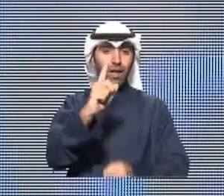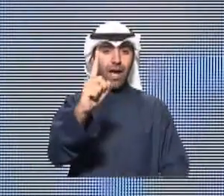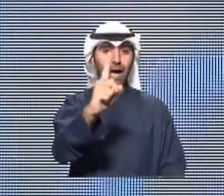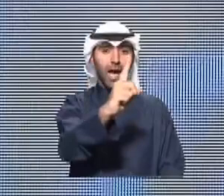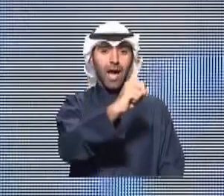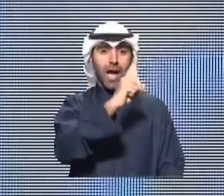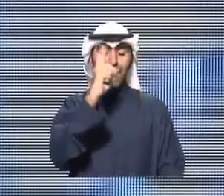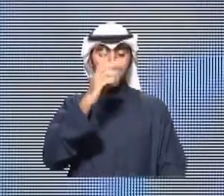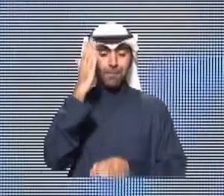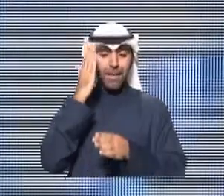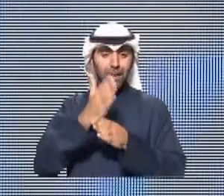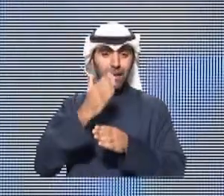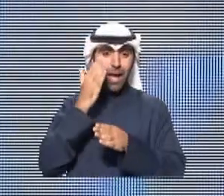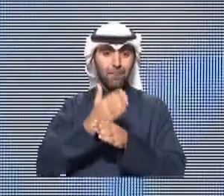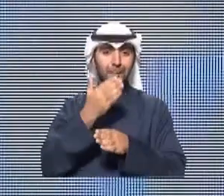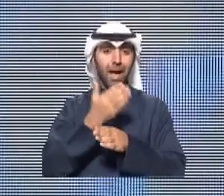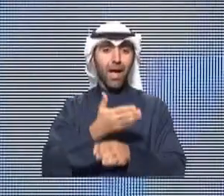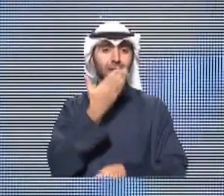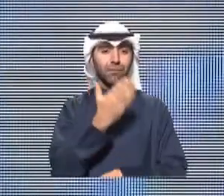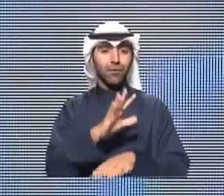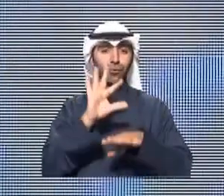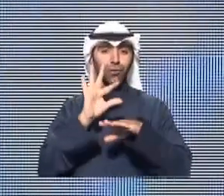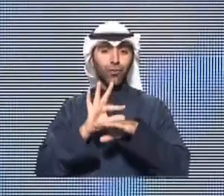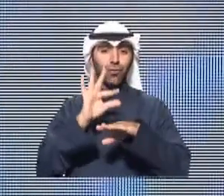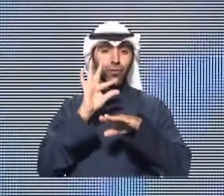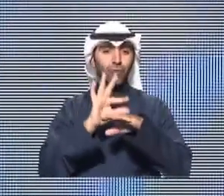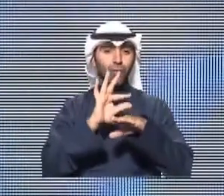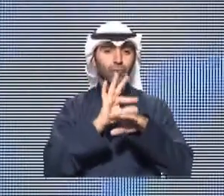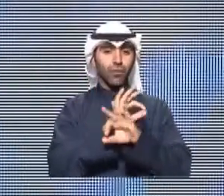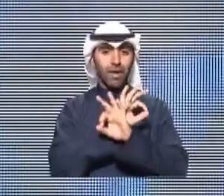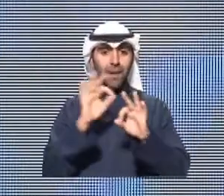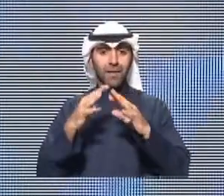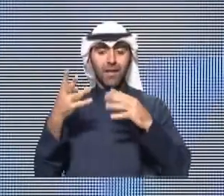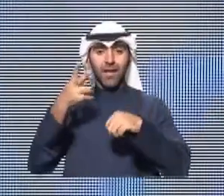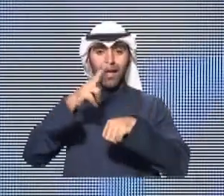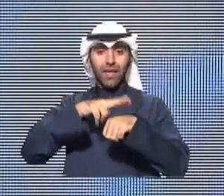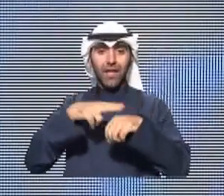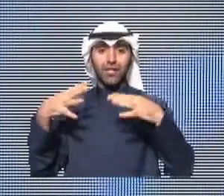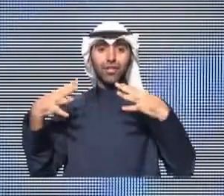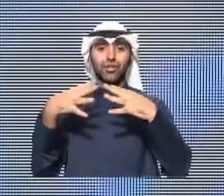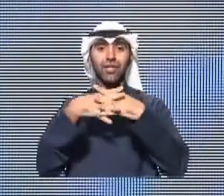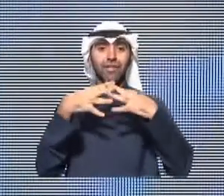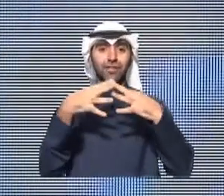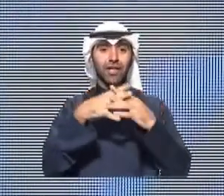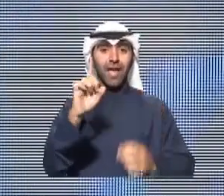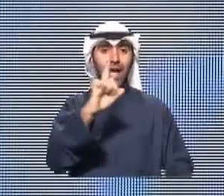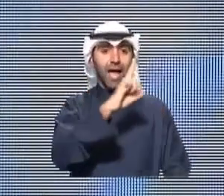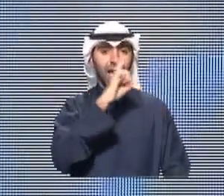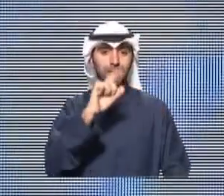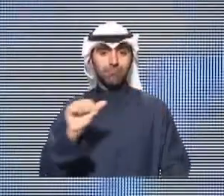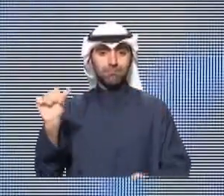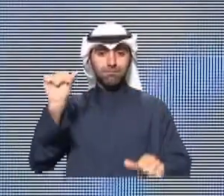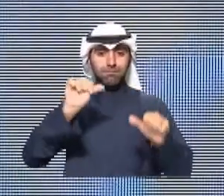الدؤوبة التي تعمل للوصول إلى لقاحات معتمدة، وكما اتفقنا أن اللقاح قبل أن يعتمد أنه يمر